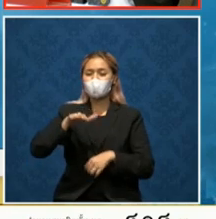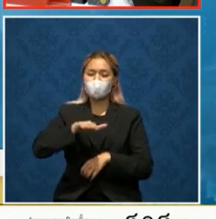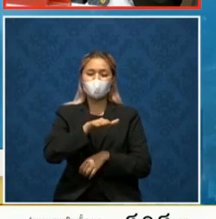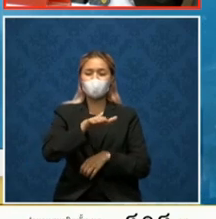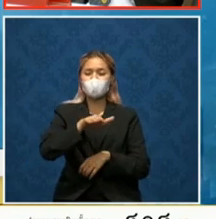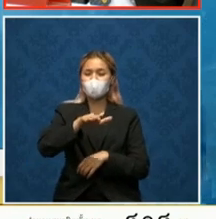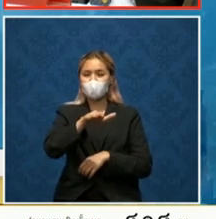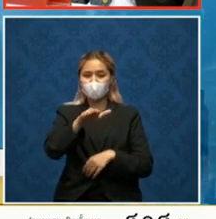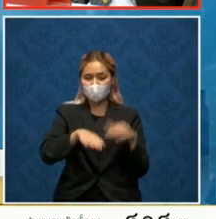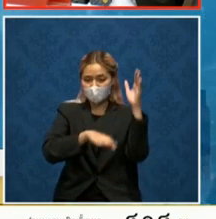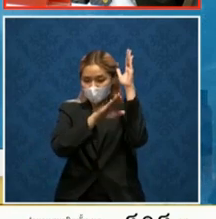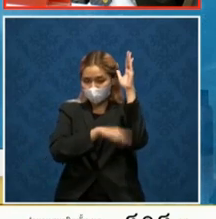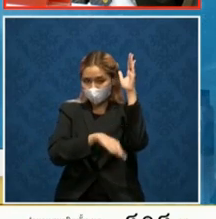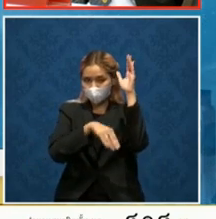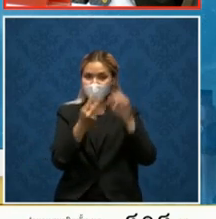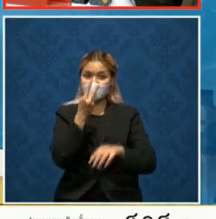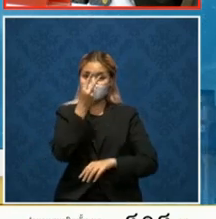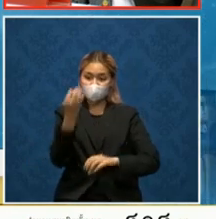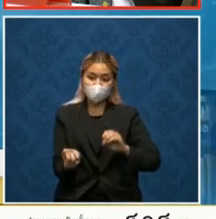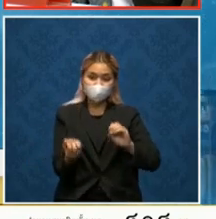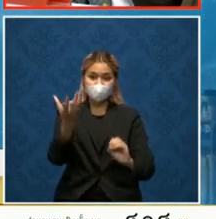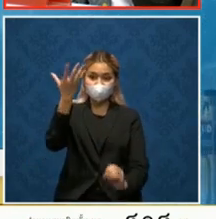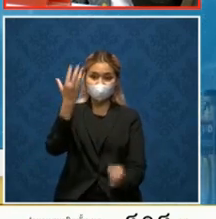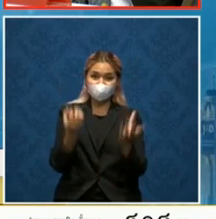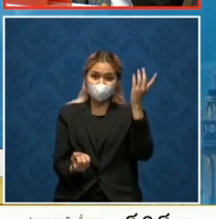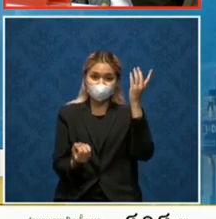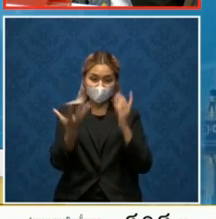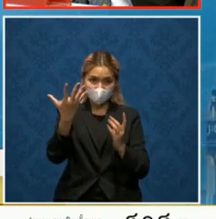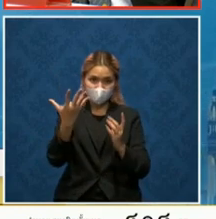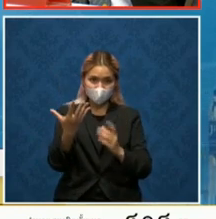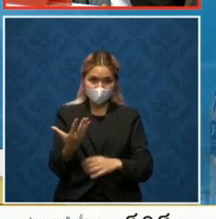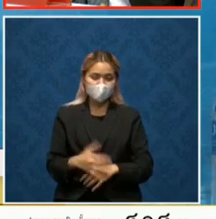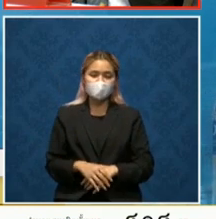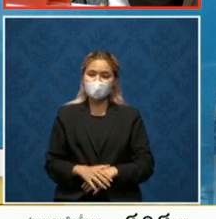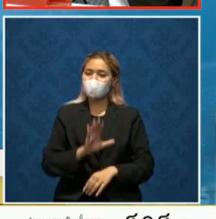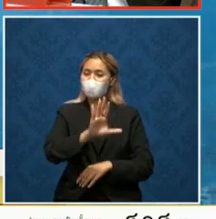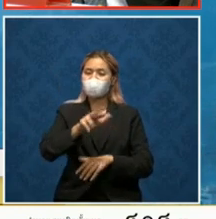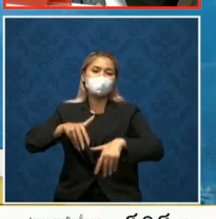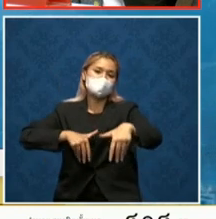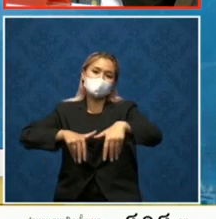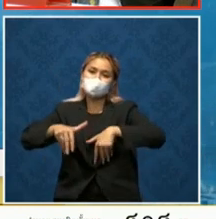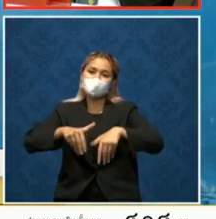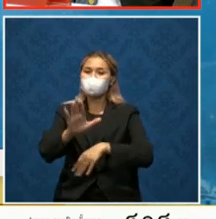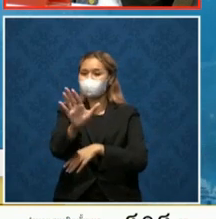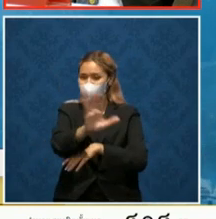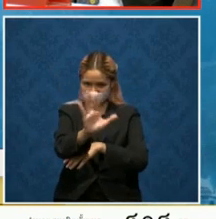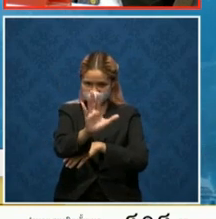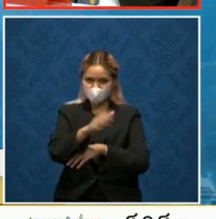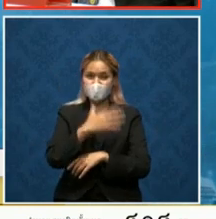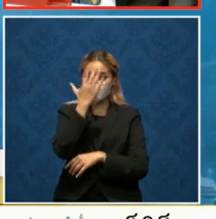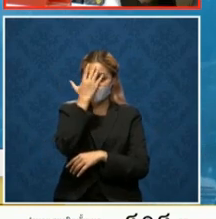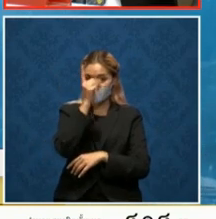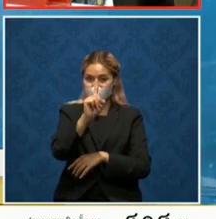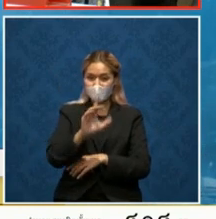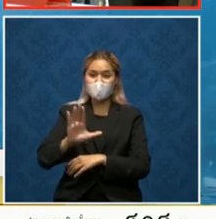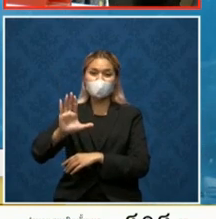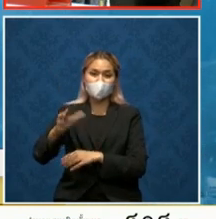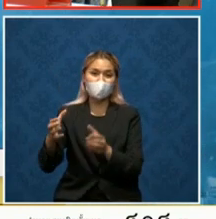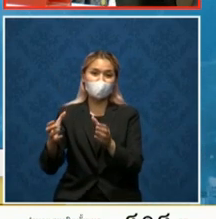ๆไม่ใช่ของพี่น้องประชาชนคนธรรมดานะครับมันเป็น